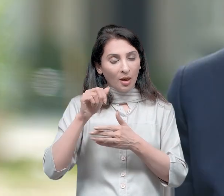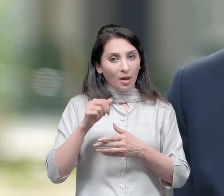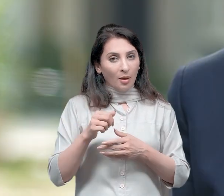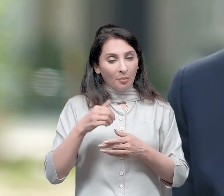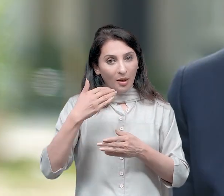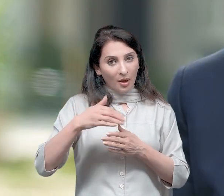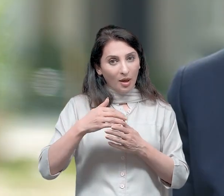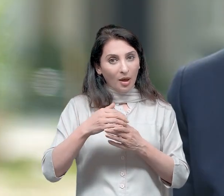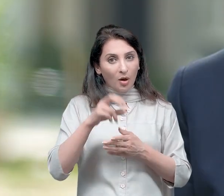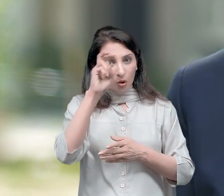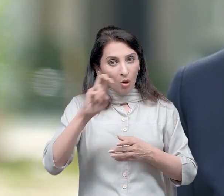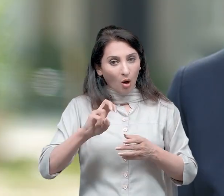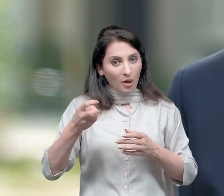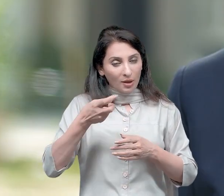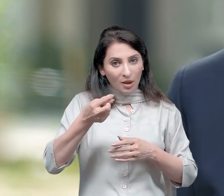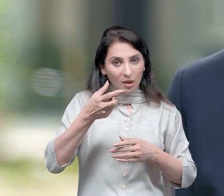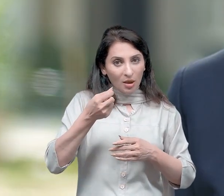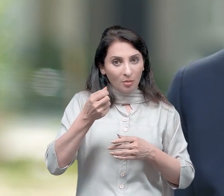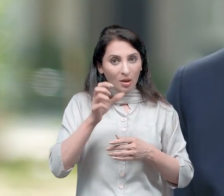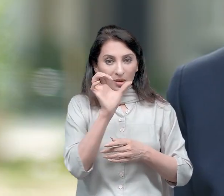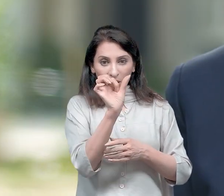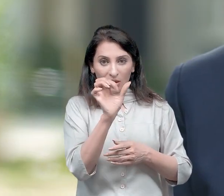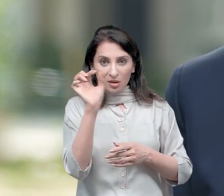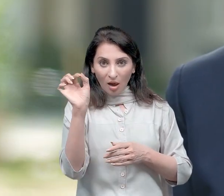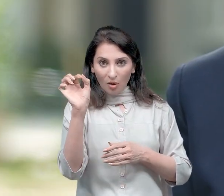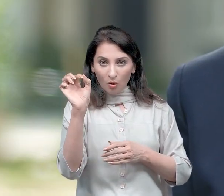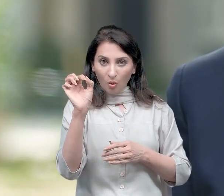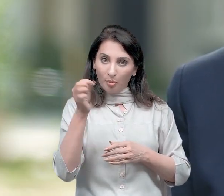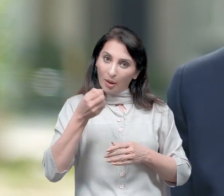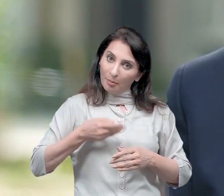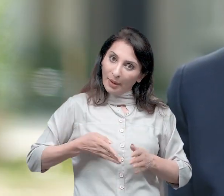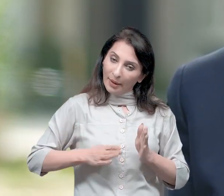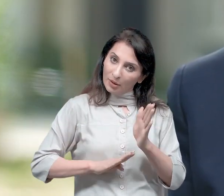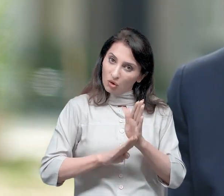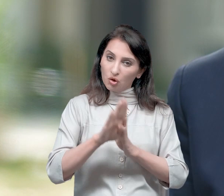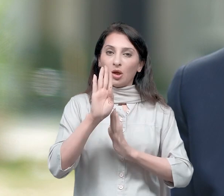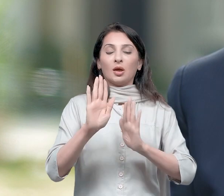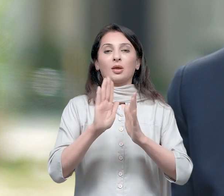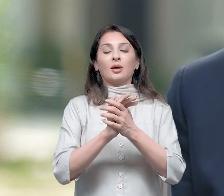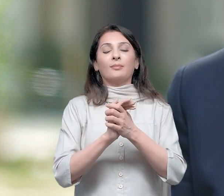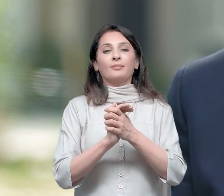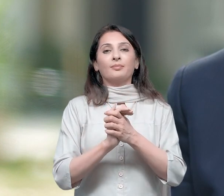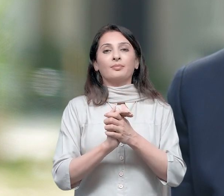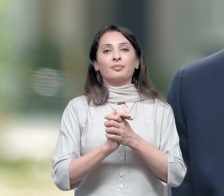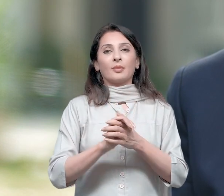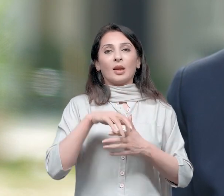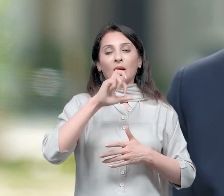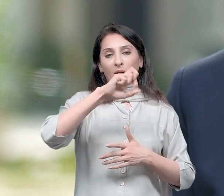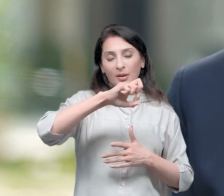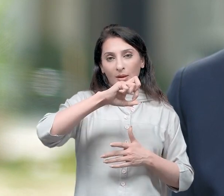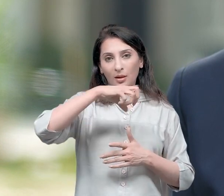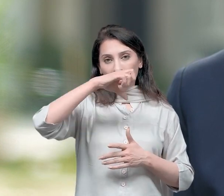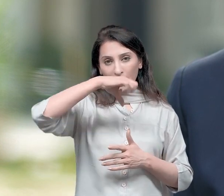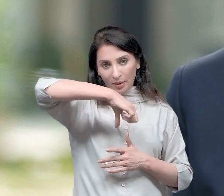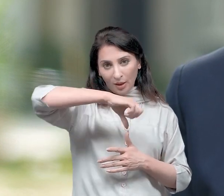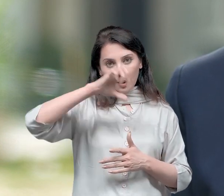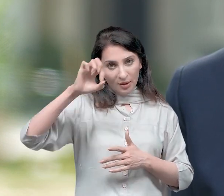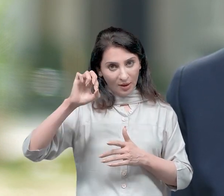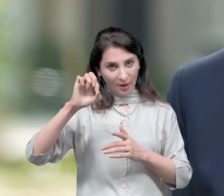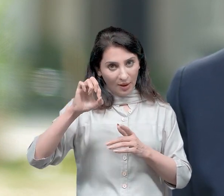اور 98 میں جا کے کوئی یہ جو 3 روپے 30 پیسے کا ڈالر تھا وہ 60 روپے کے قریب ہو